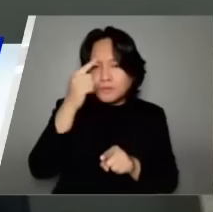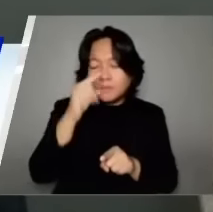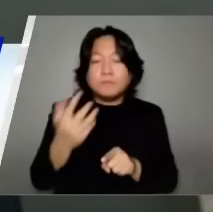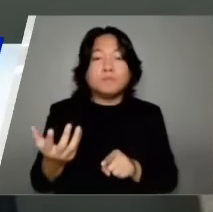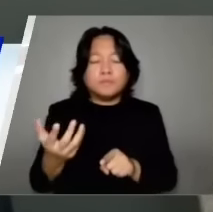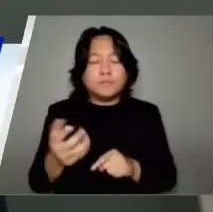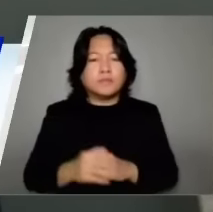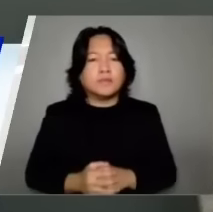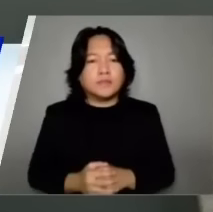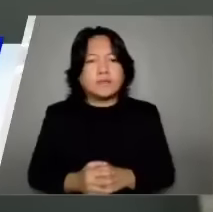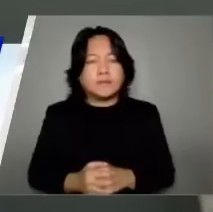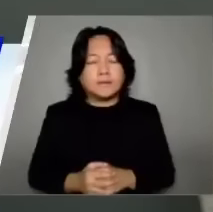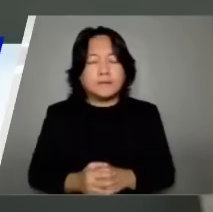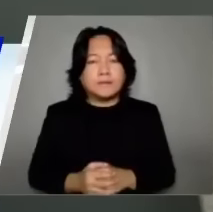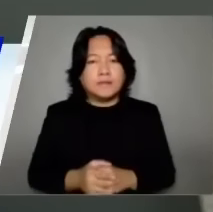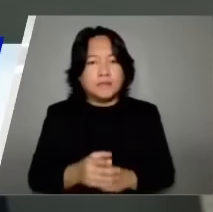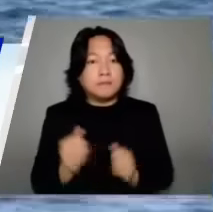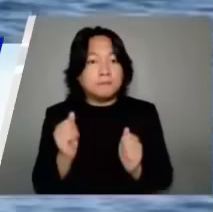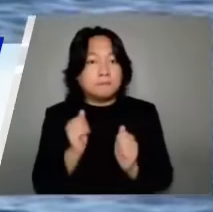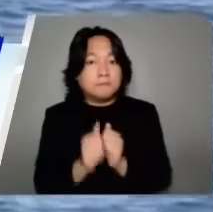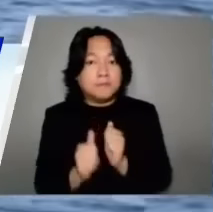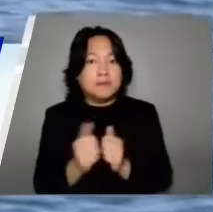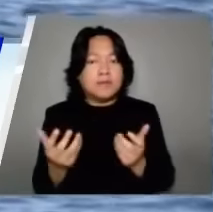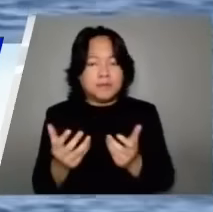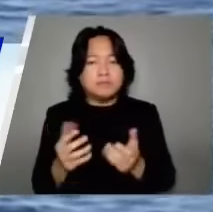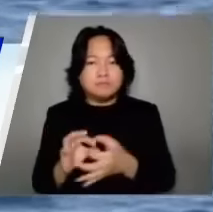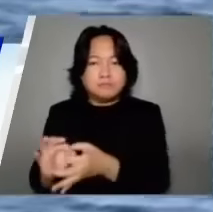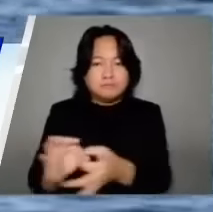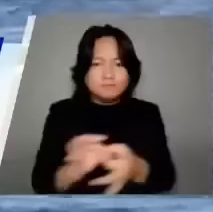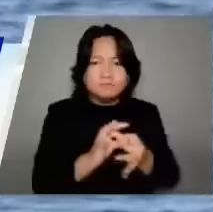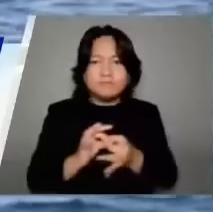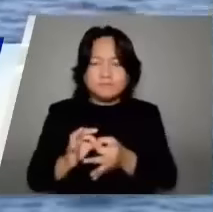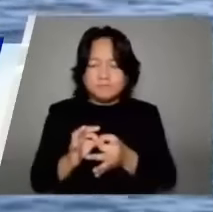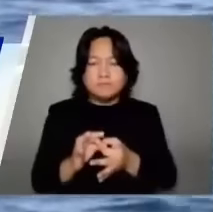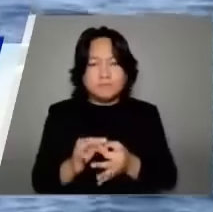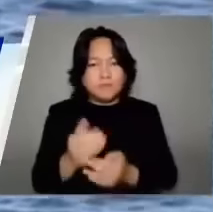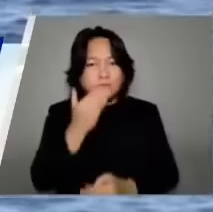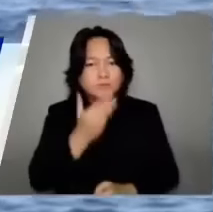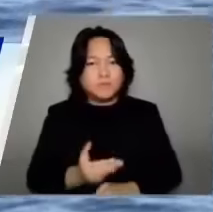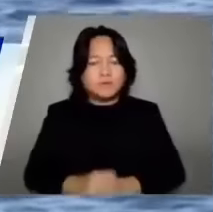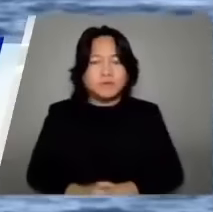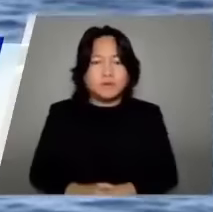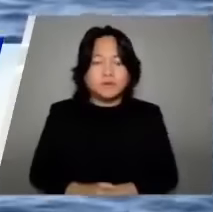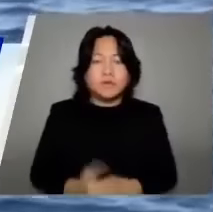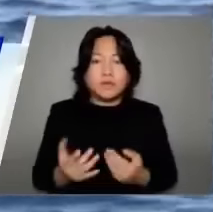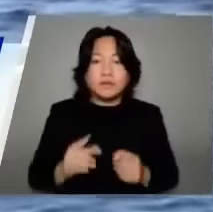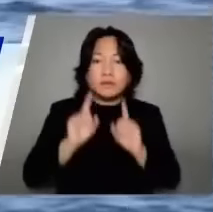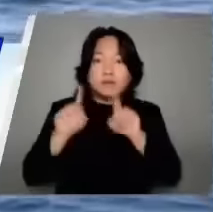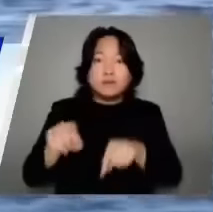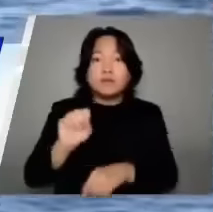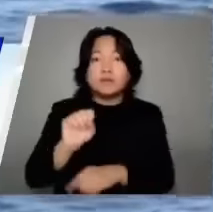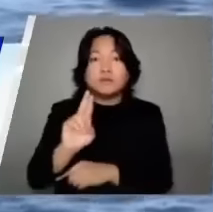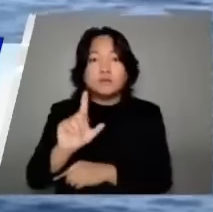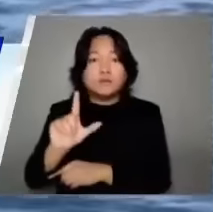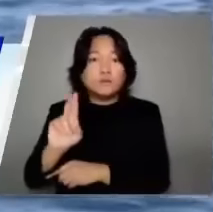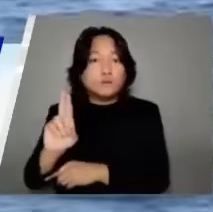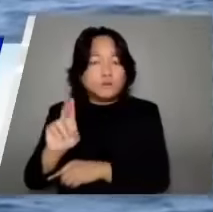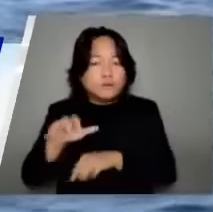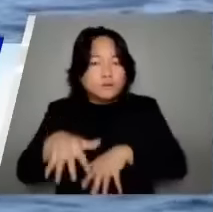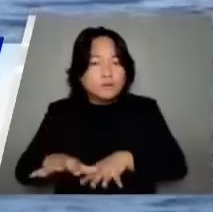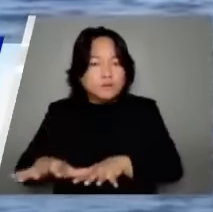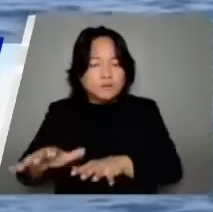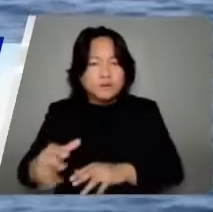it will increase their capability to work together. Sabay-sabay na nagpapatrolya dito sa Sulu Sea ang mga barko ng Navy ng